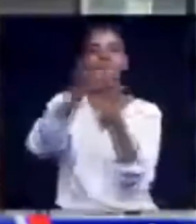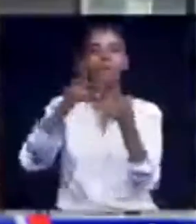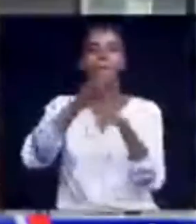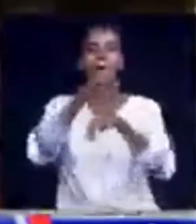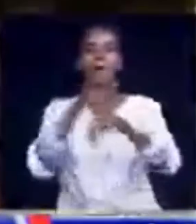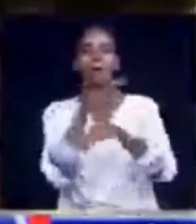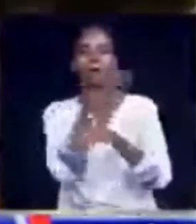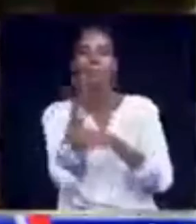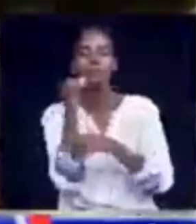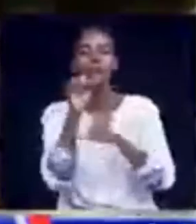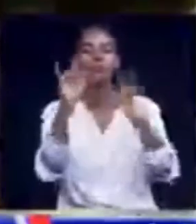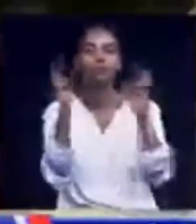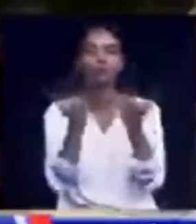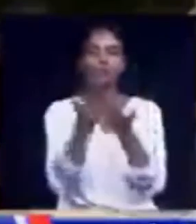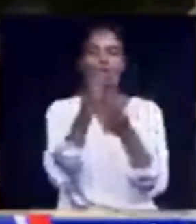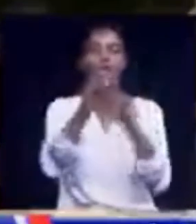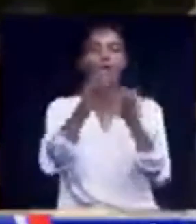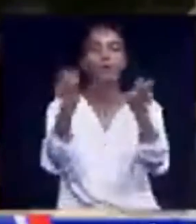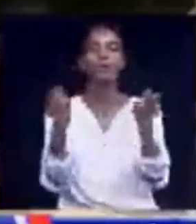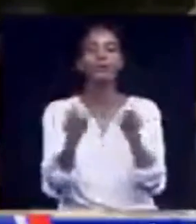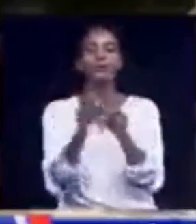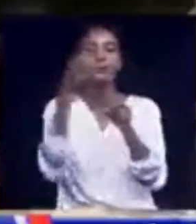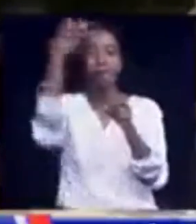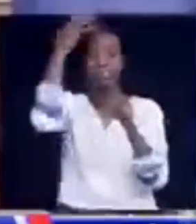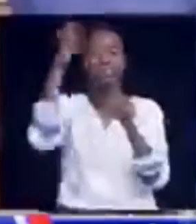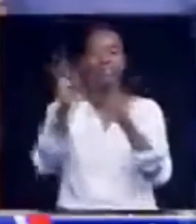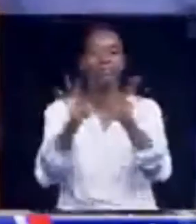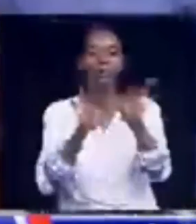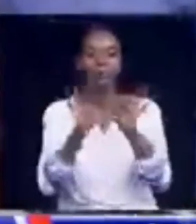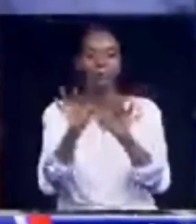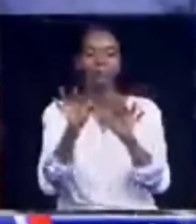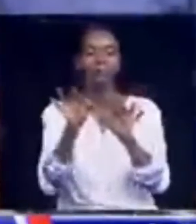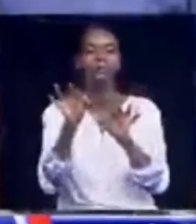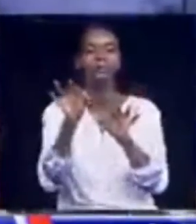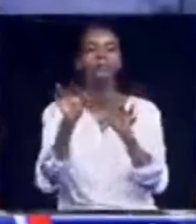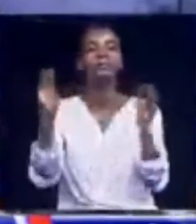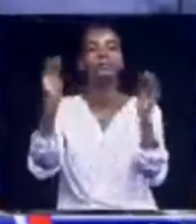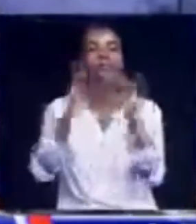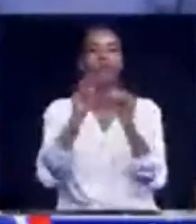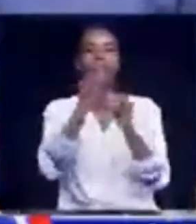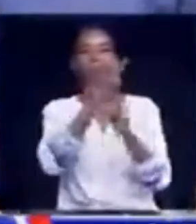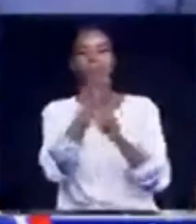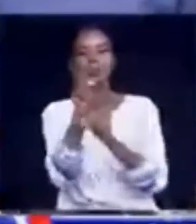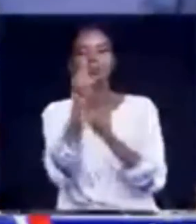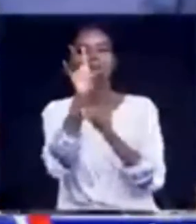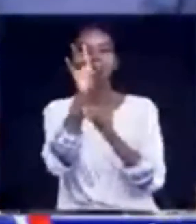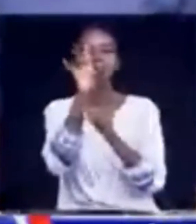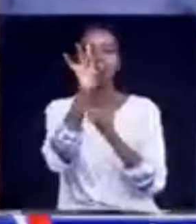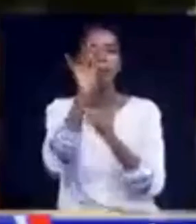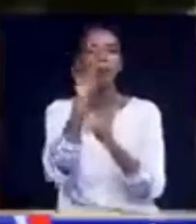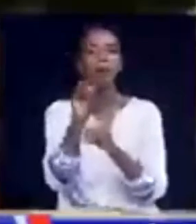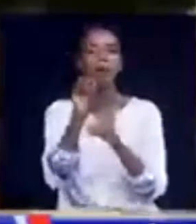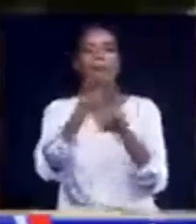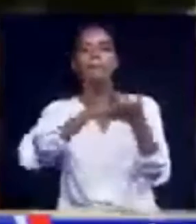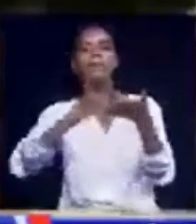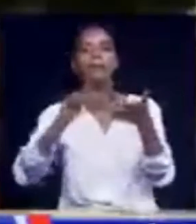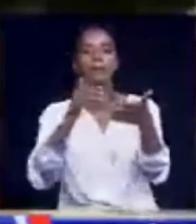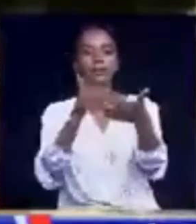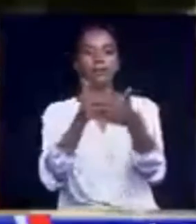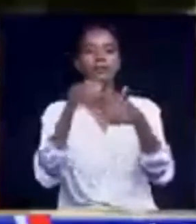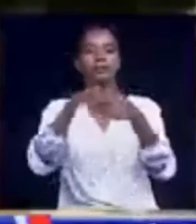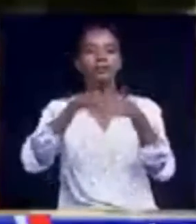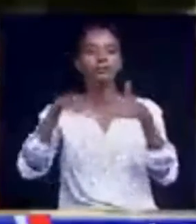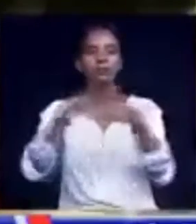ማዕከልና የዞኖችና የወረዳዎችን ከመንግስት መዋቅር ስንደምር ወደ 180 ሚሊዮን የሚጠጋ